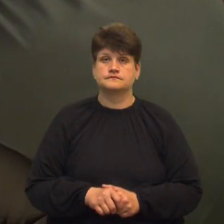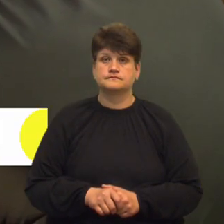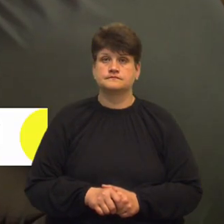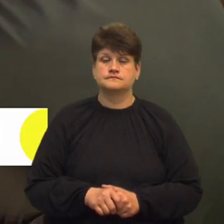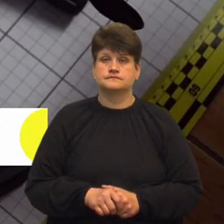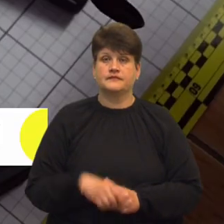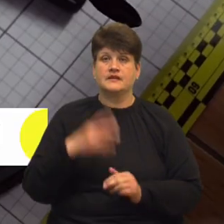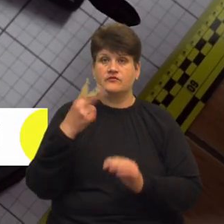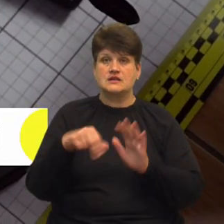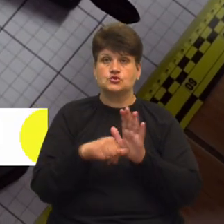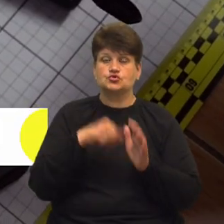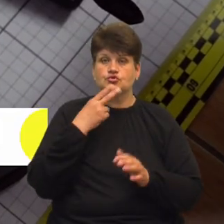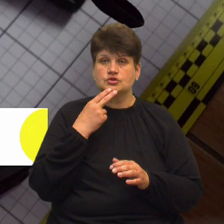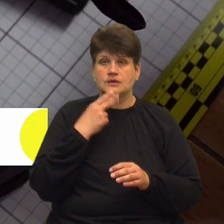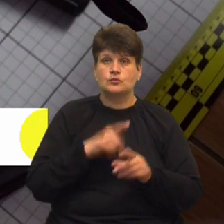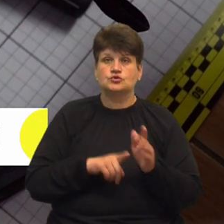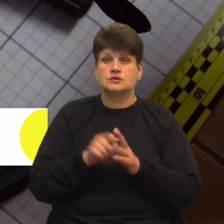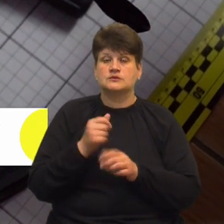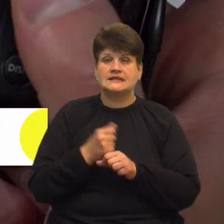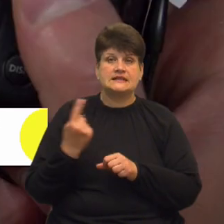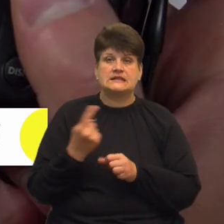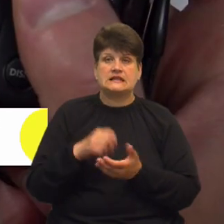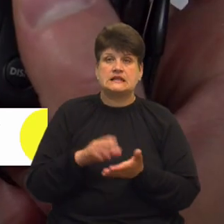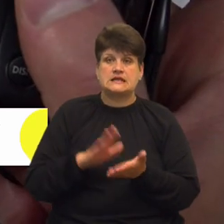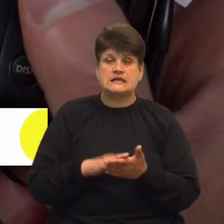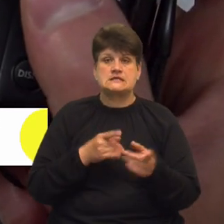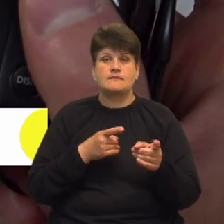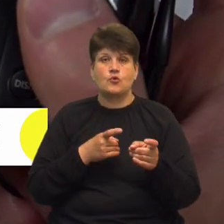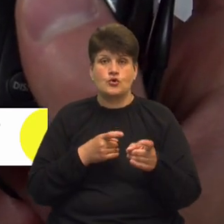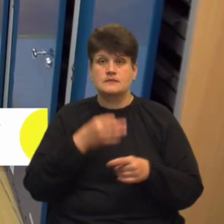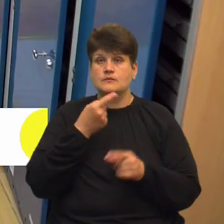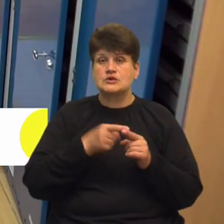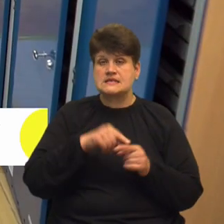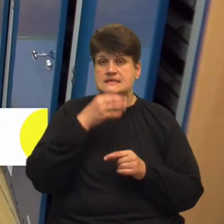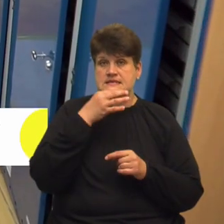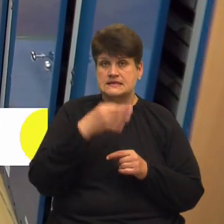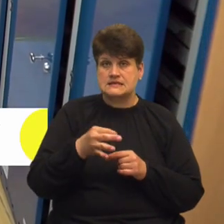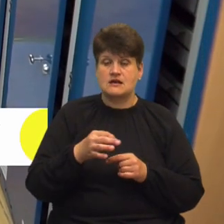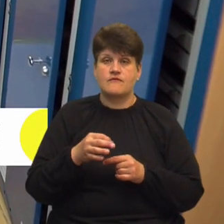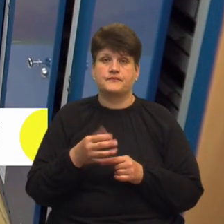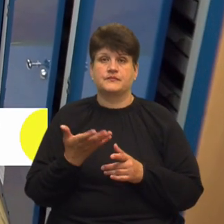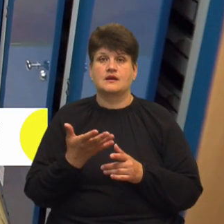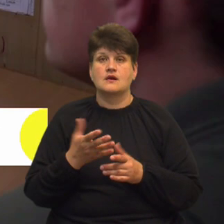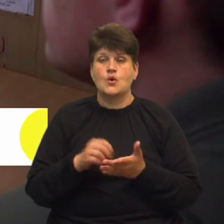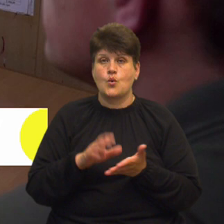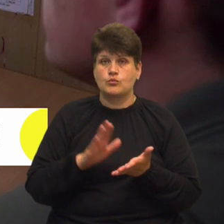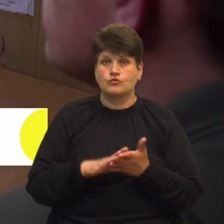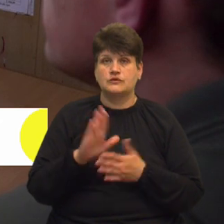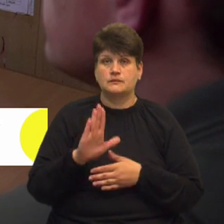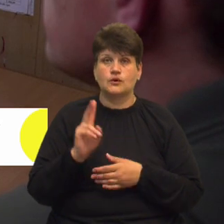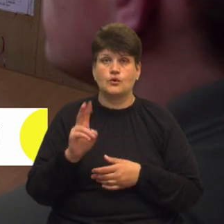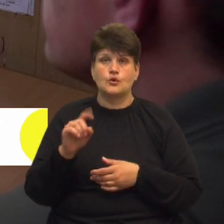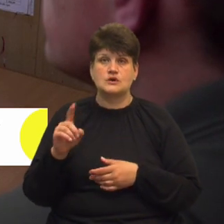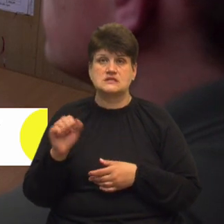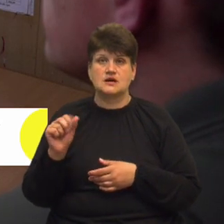З 26 червня запрацює єдиний реєстр зброї. Про це розповідає завідувач сектору балістичного обліку Володимир Козачок. Каже, у